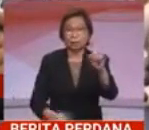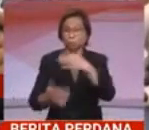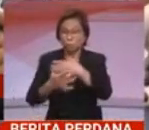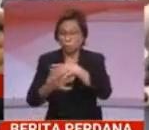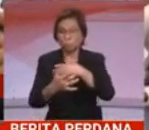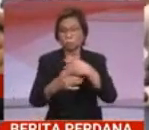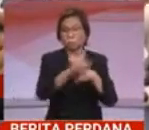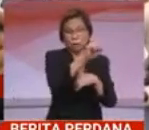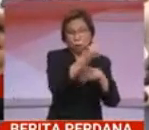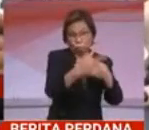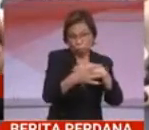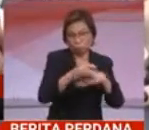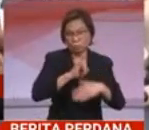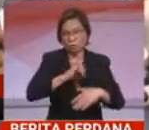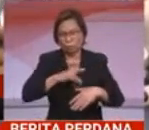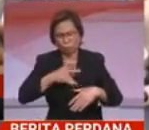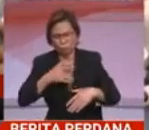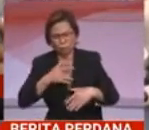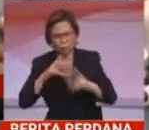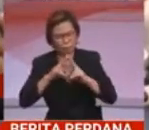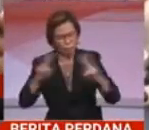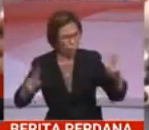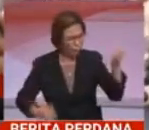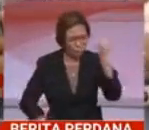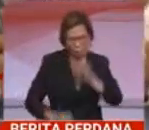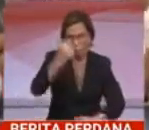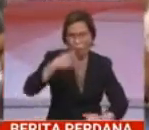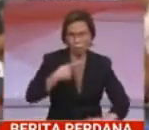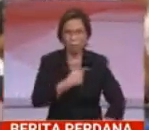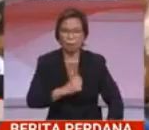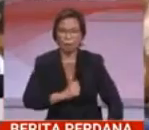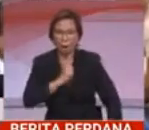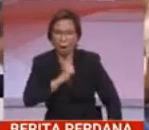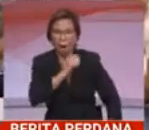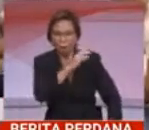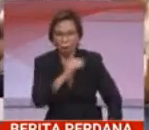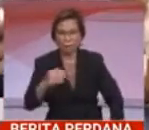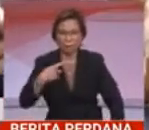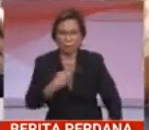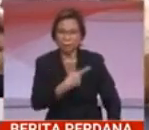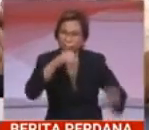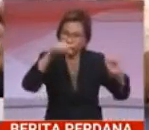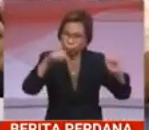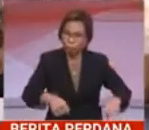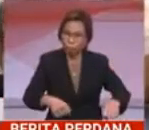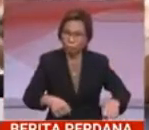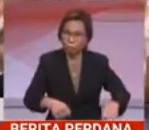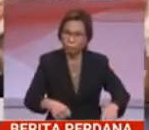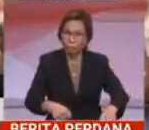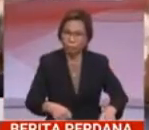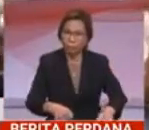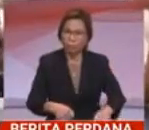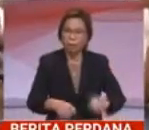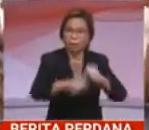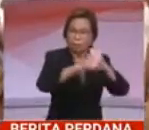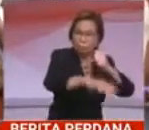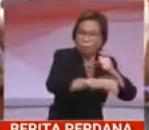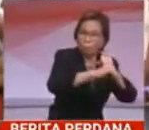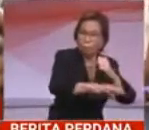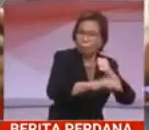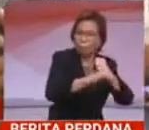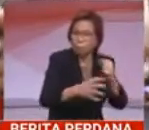teknologi yang saya rasa paling boleh kita banggakan dan boleh kita buat promosi